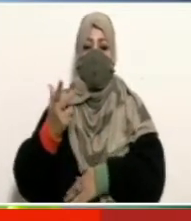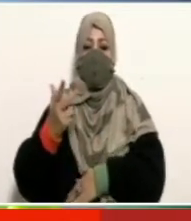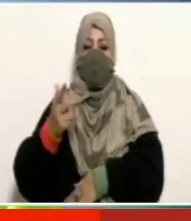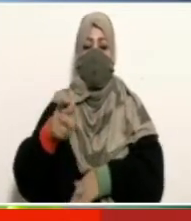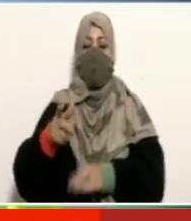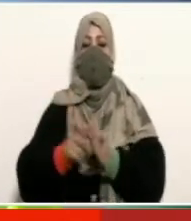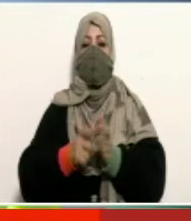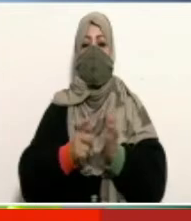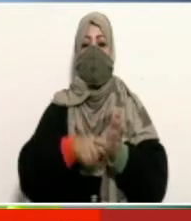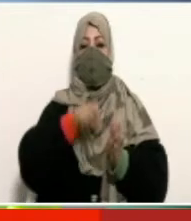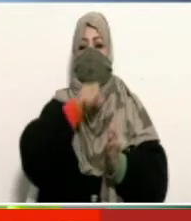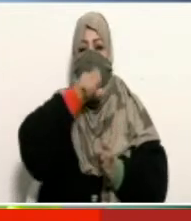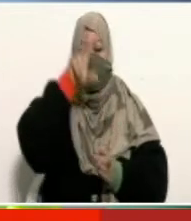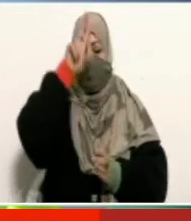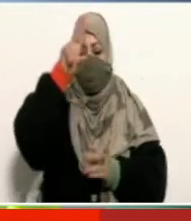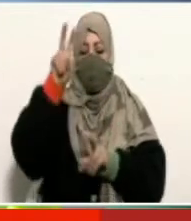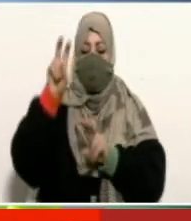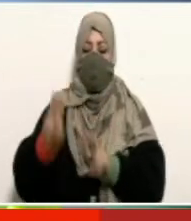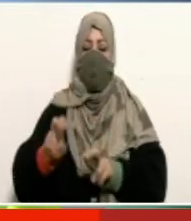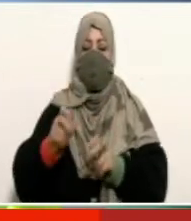الله.